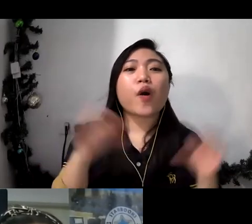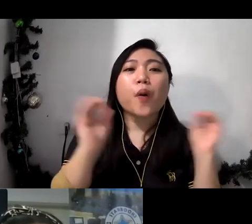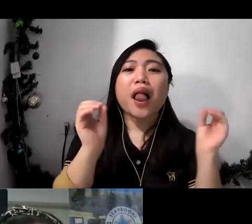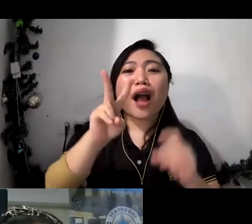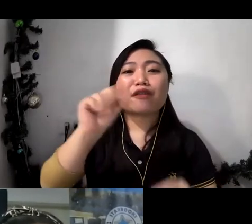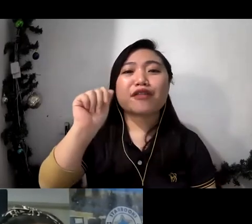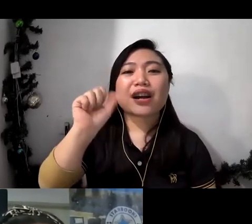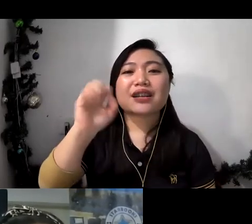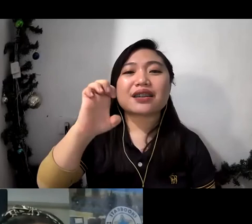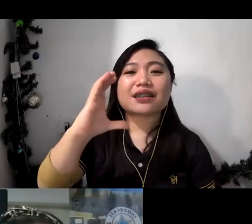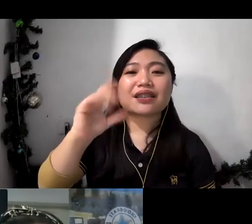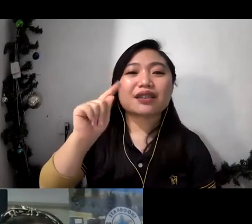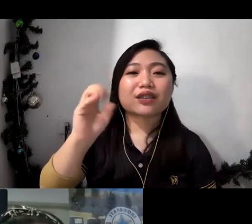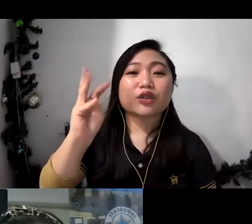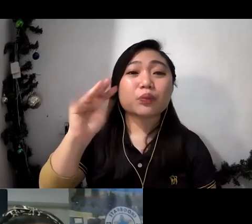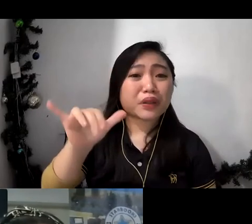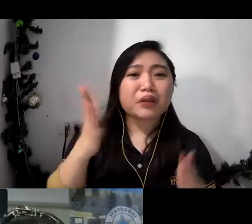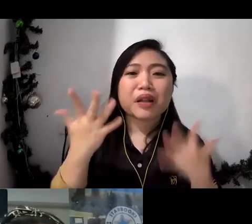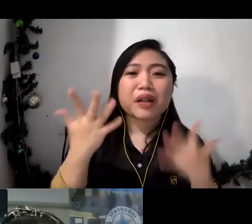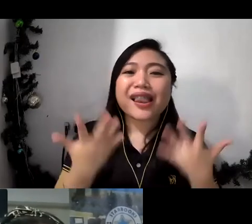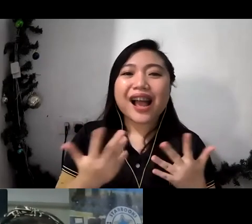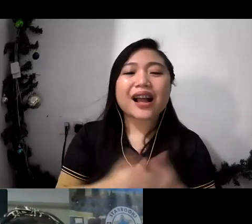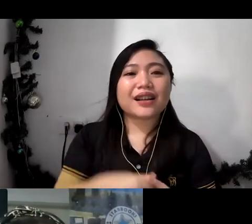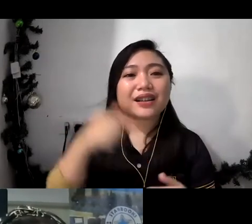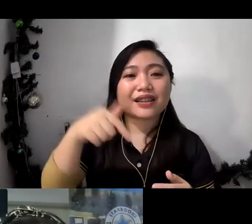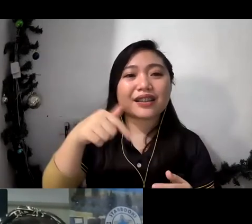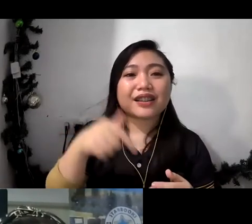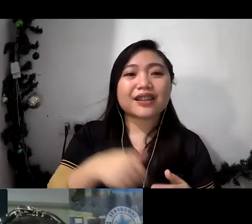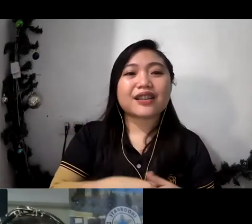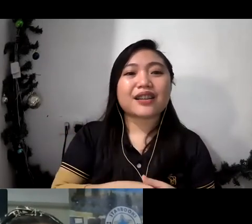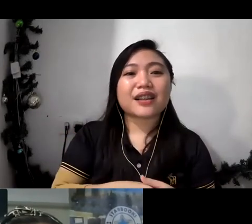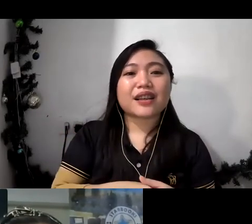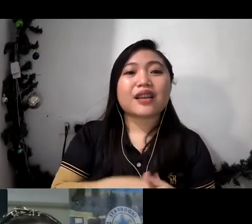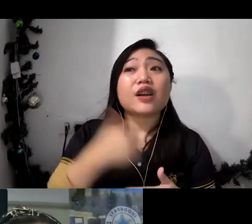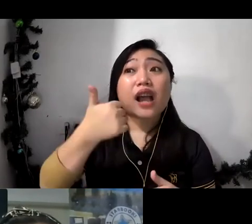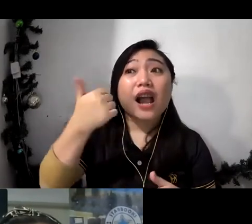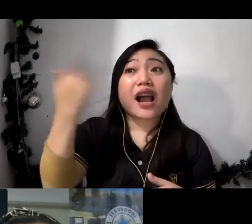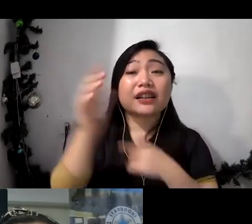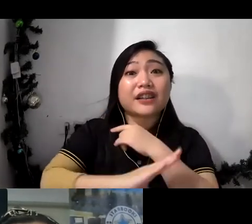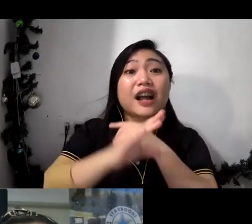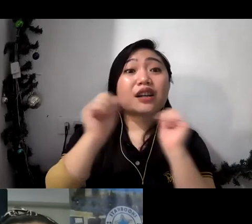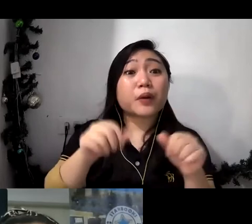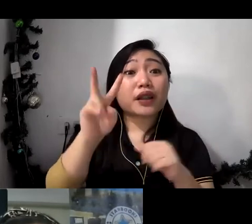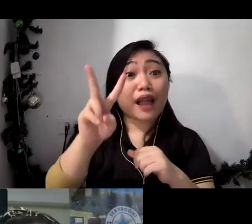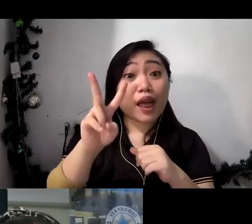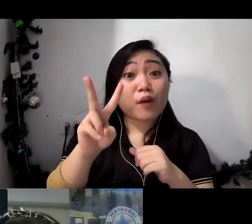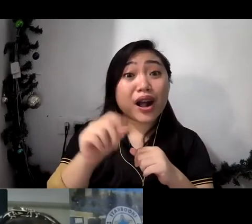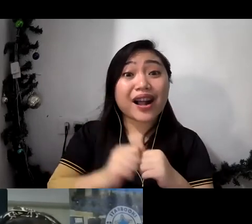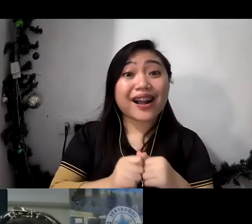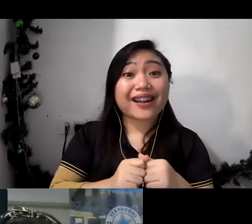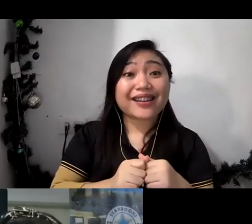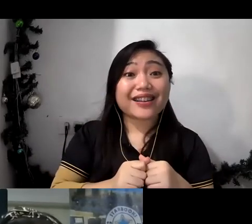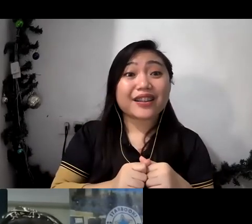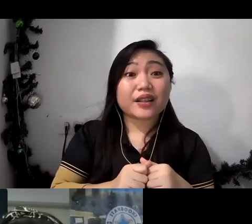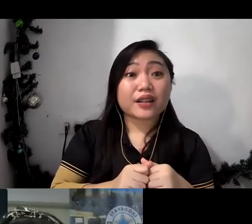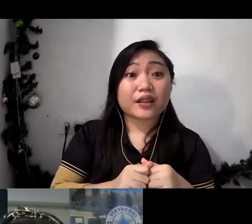At pwede pong ang babae, habang ang isang babae, ay 2 beses ang pwede pong putis at mga nasa loob na 1 taon. Ano? Kapag nagpang-abot yung 2, ang